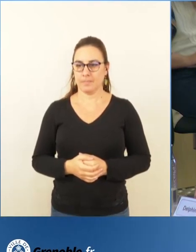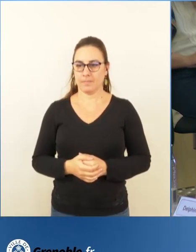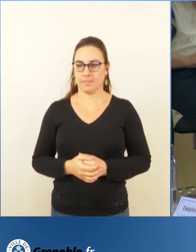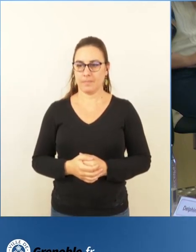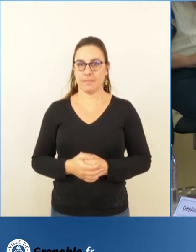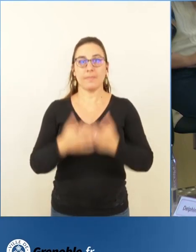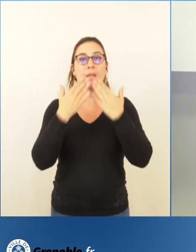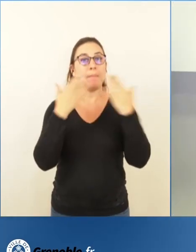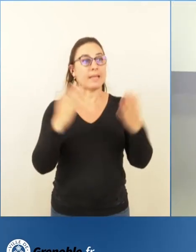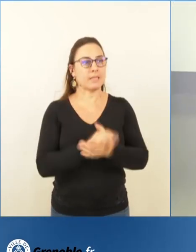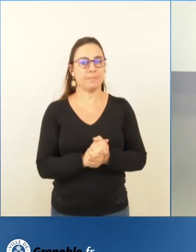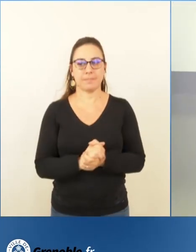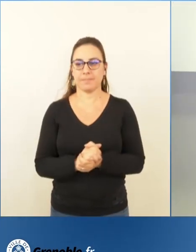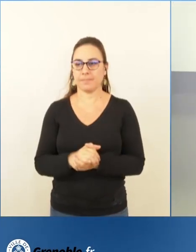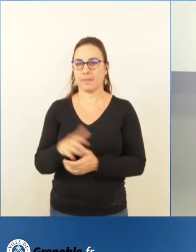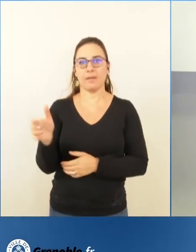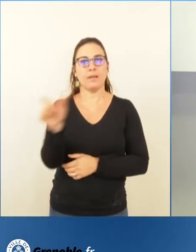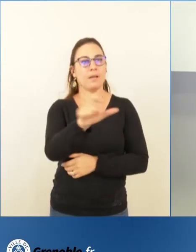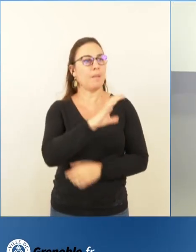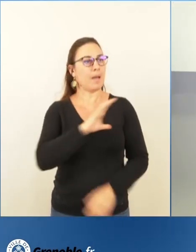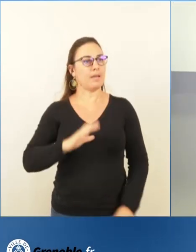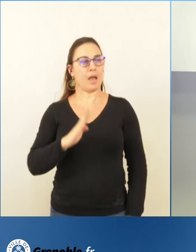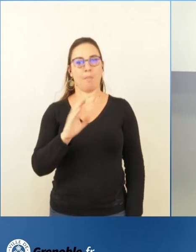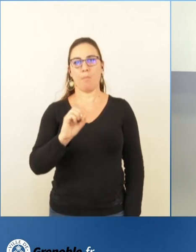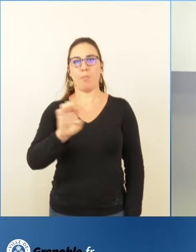merci Madame Bauer